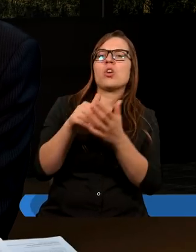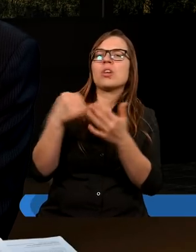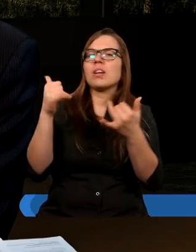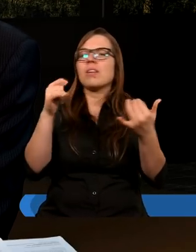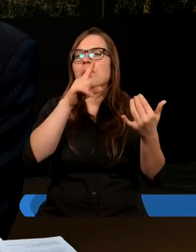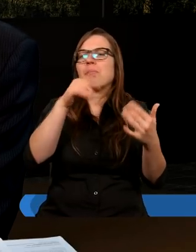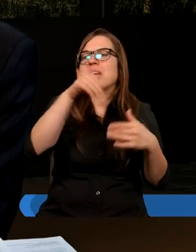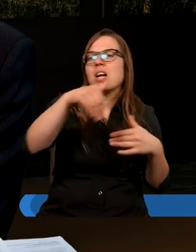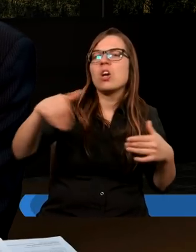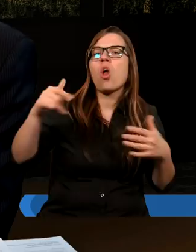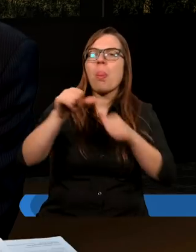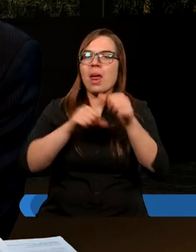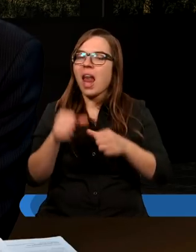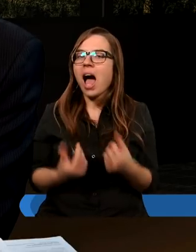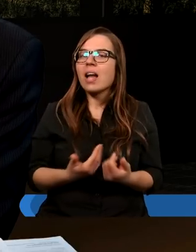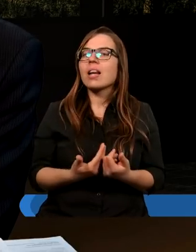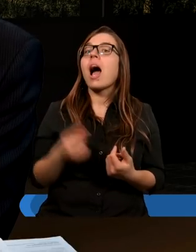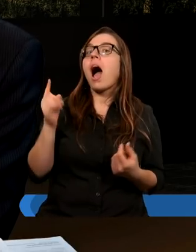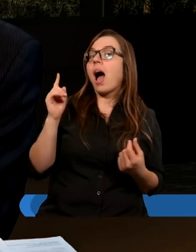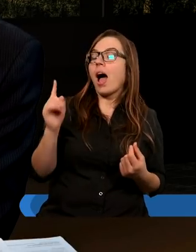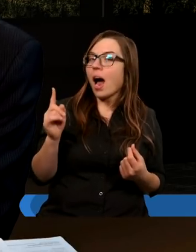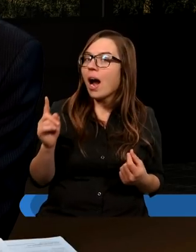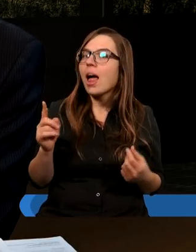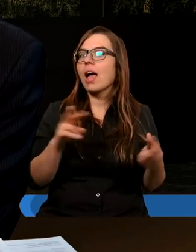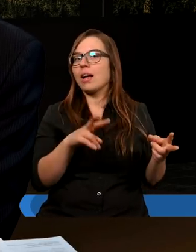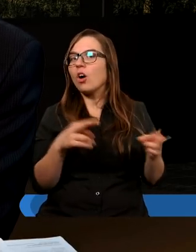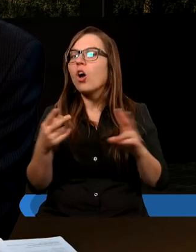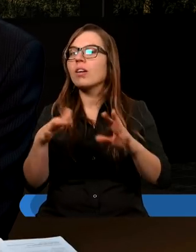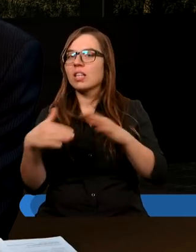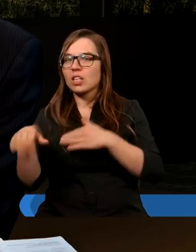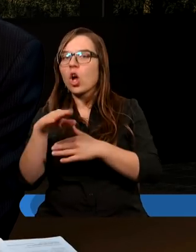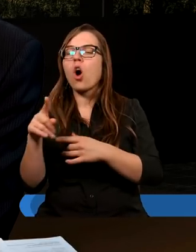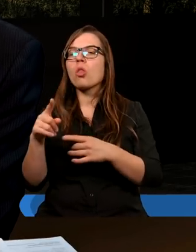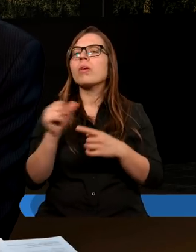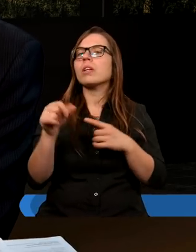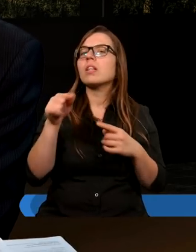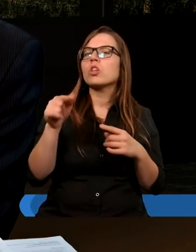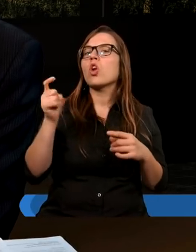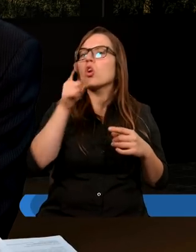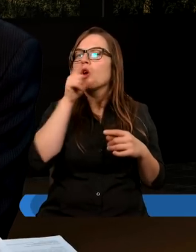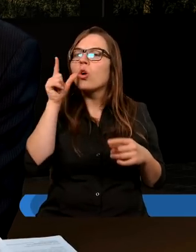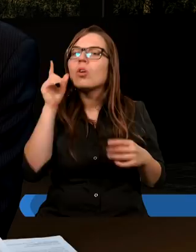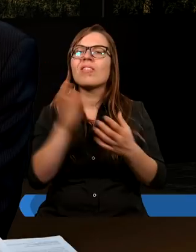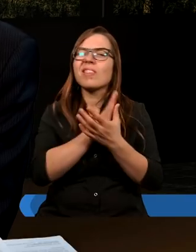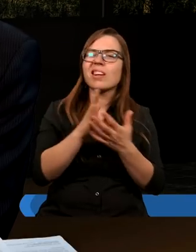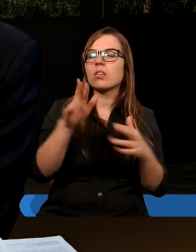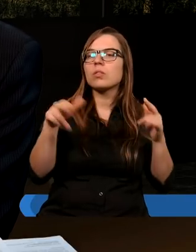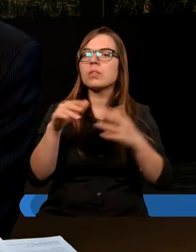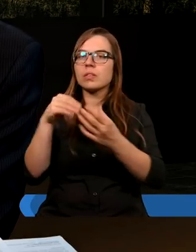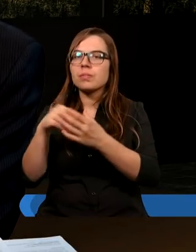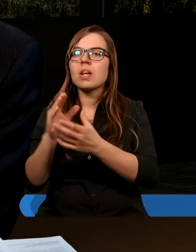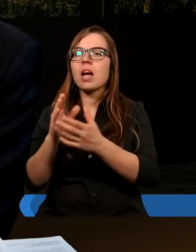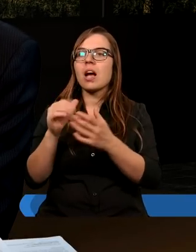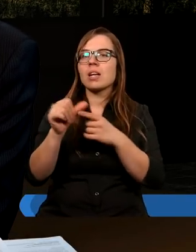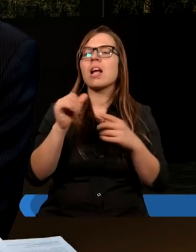czy miliony lat, ale odwrotną skrajnością jest to, co również w niektórych kręgach jest,